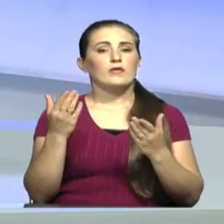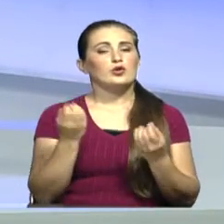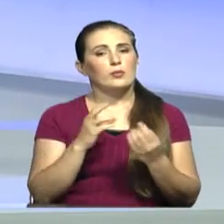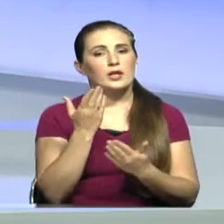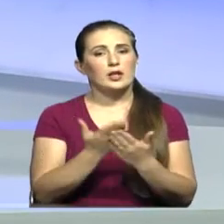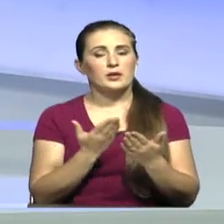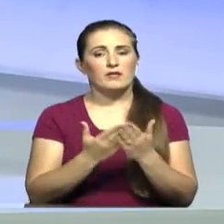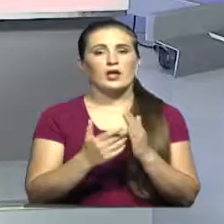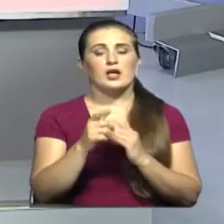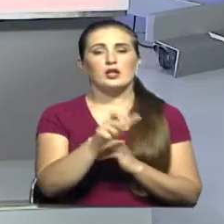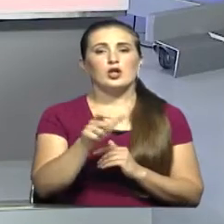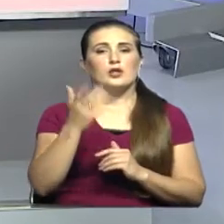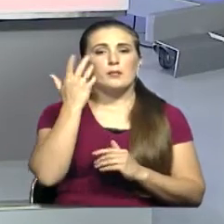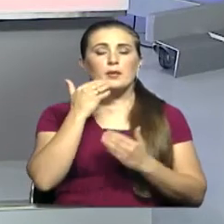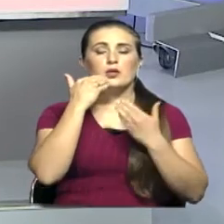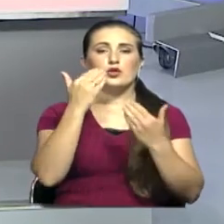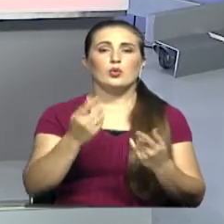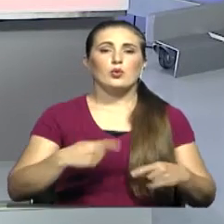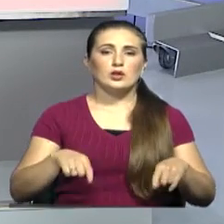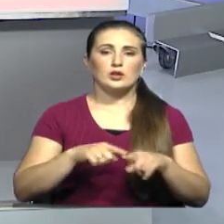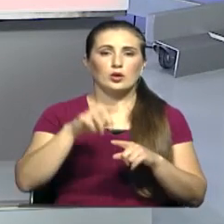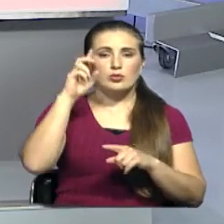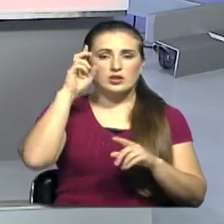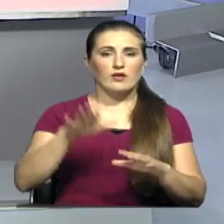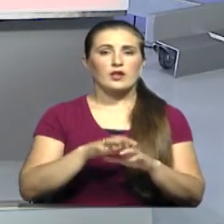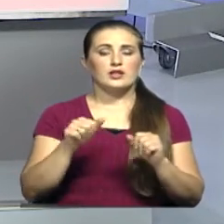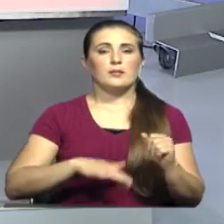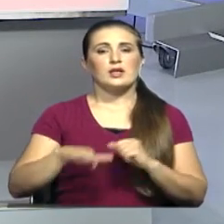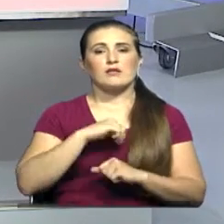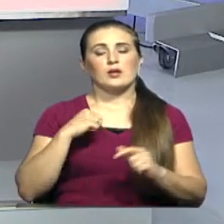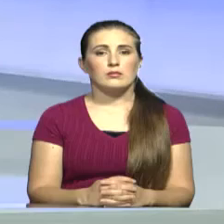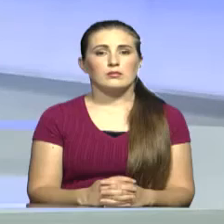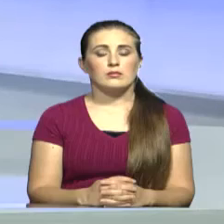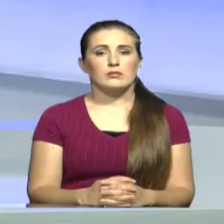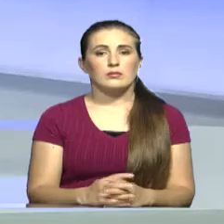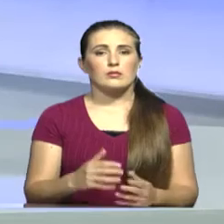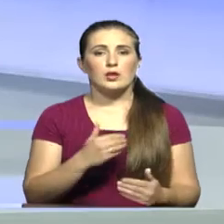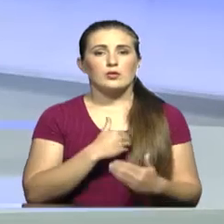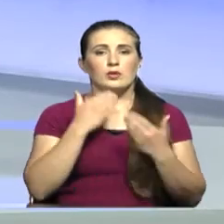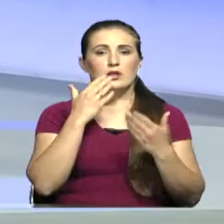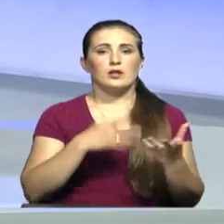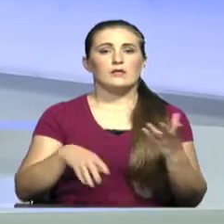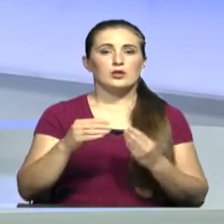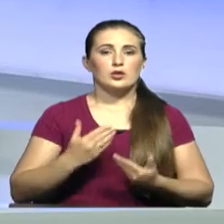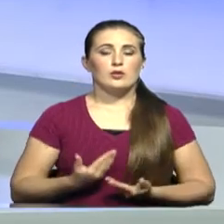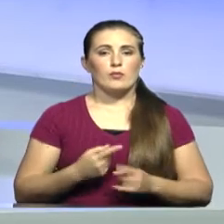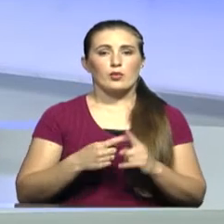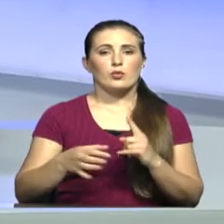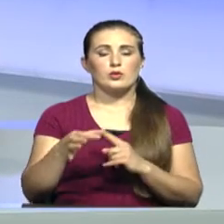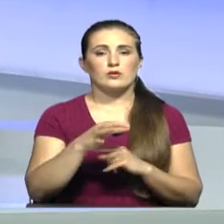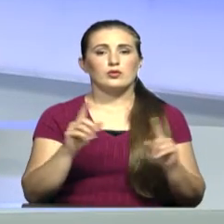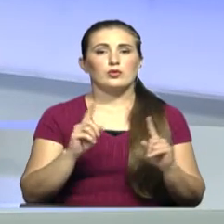рекомендовали гражданам при обращении в органы государственной власти и местного самоуправления? Хочу обратиться ко всем жителям полуострова,